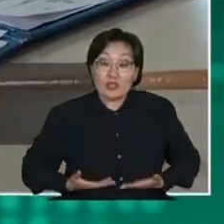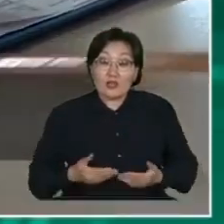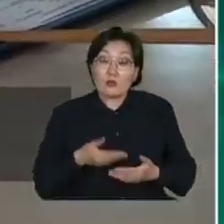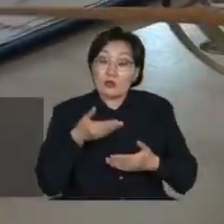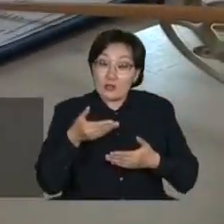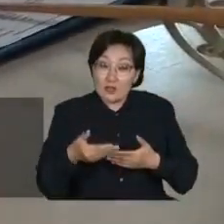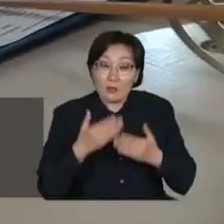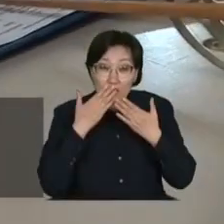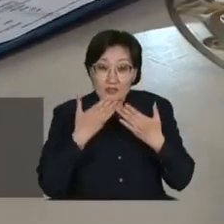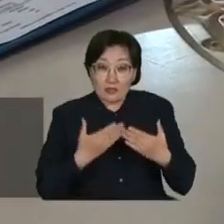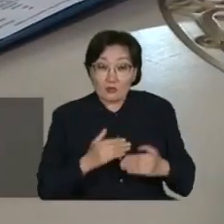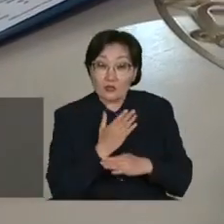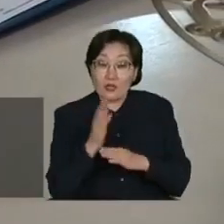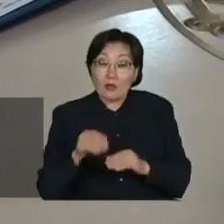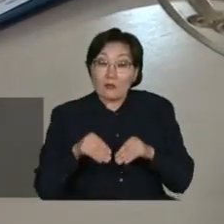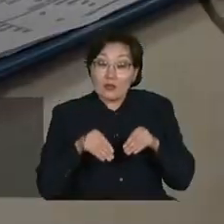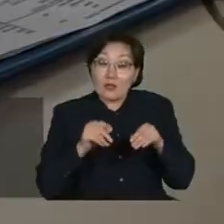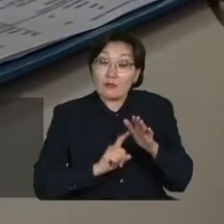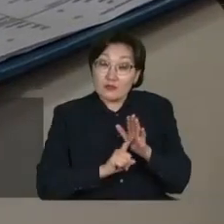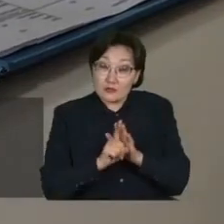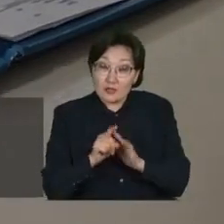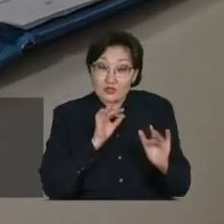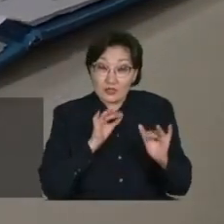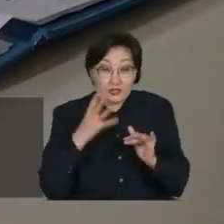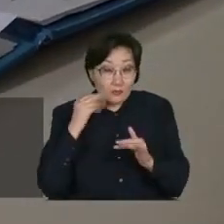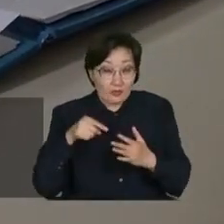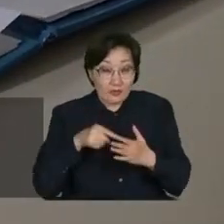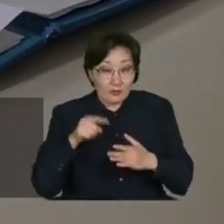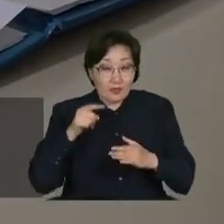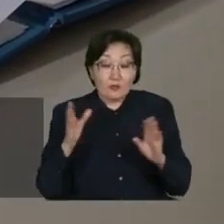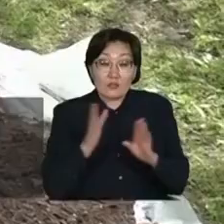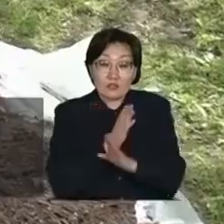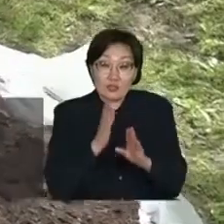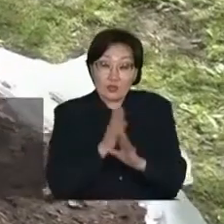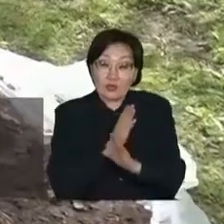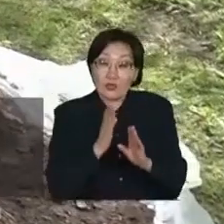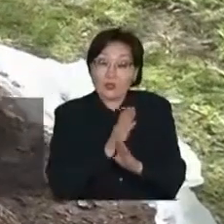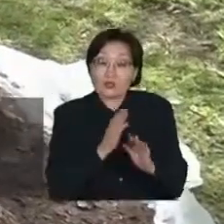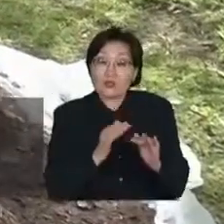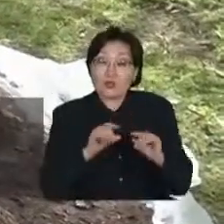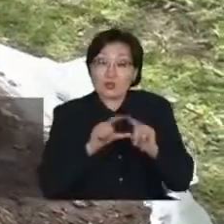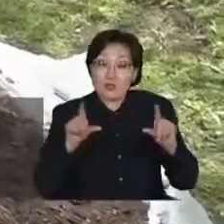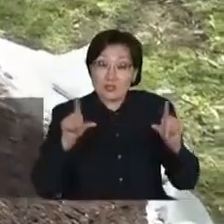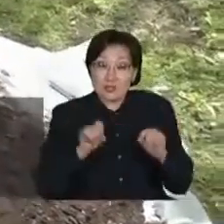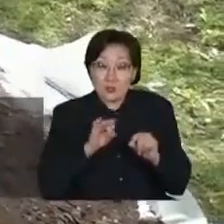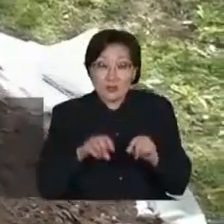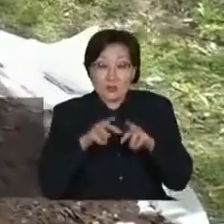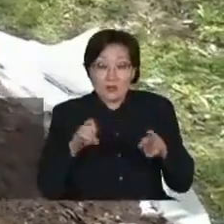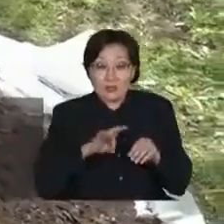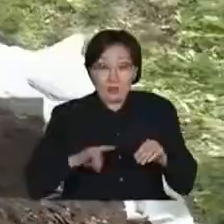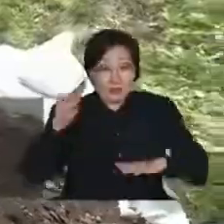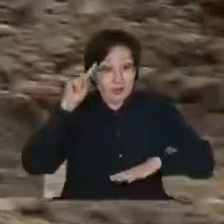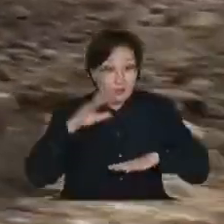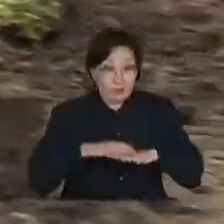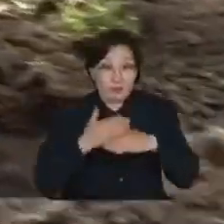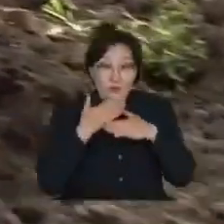қадамдары махаббат ағашын отырғызудан басталды. Іс-шара Алматы қаласының экология және қоршаған орта басқармасы және Медеу аудан